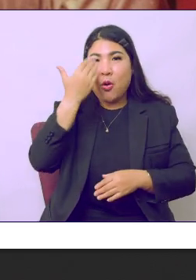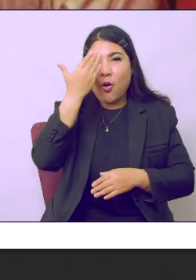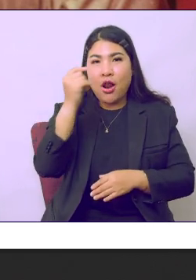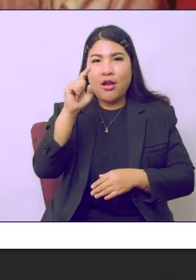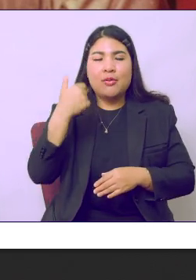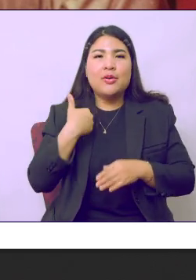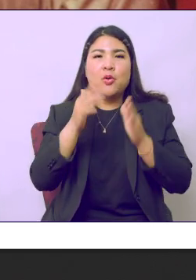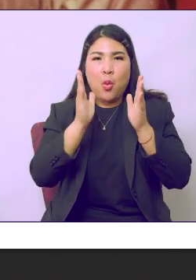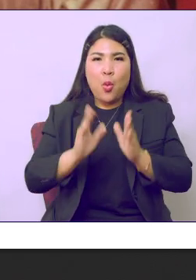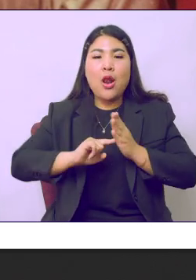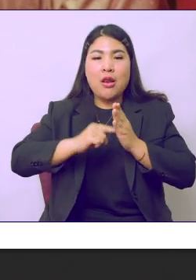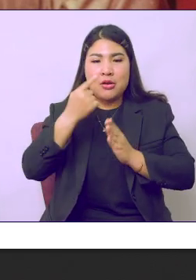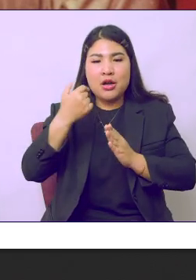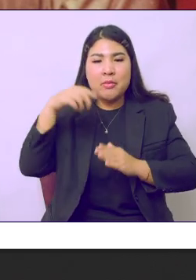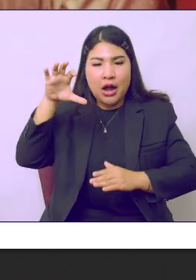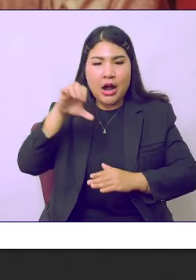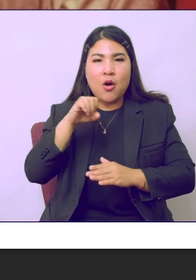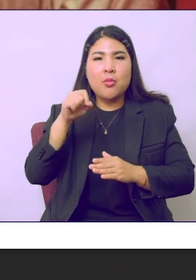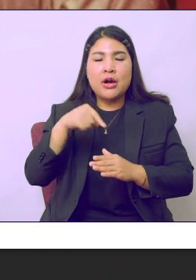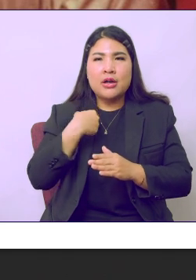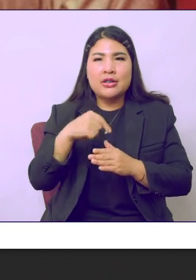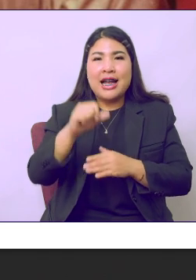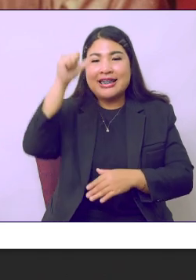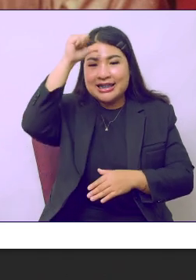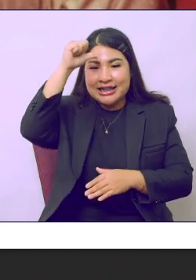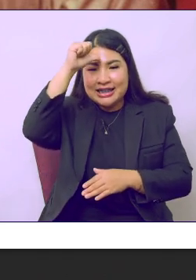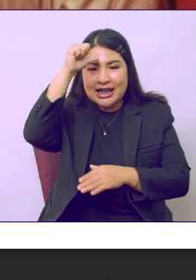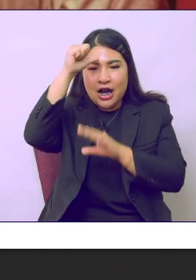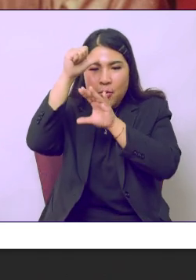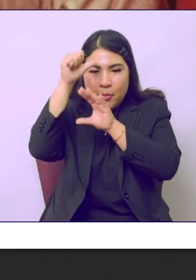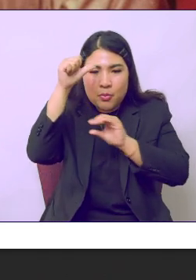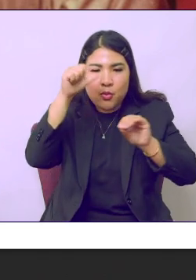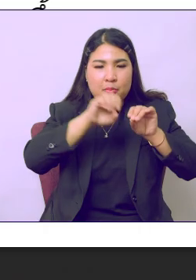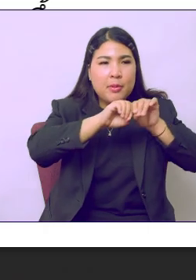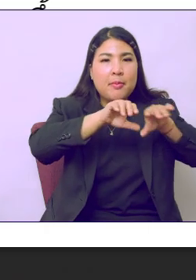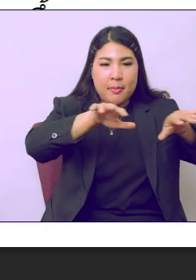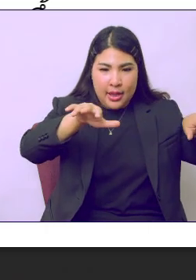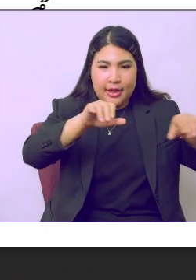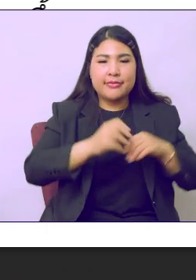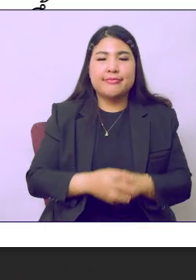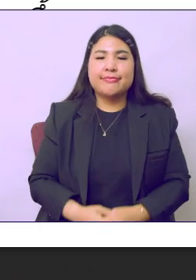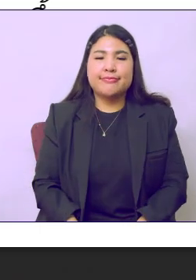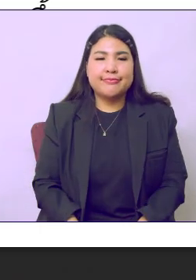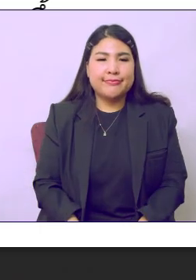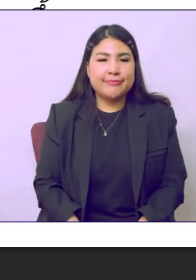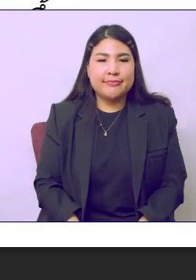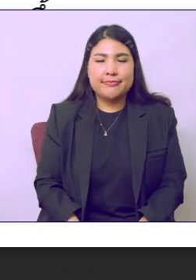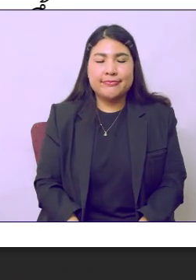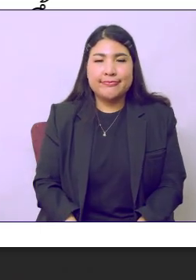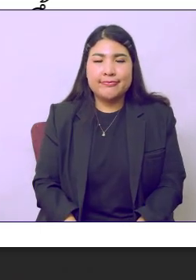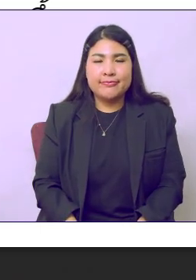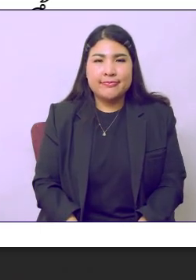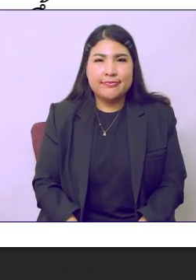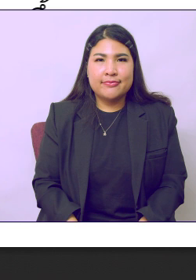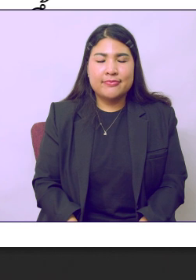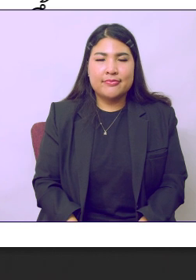โยคะโลกใหม่นะครับเอาเอาโยคะเนี่ยจากอินเดียไปสู่ฝั่งตะวันตกนะครับอ่ามาดูนี้ดี